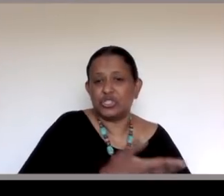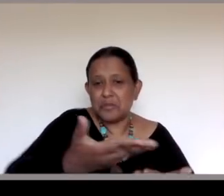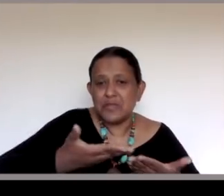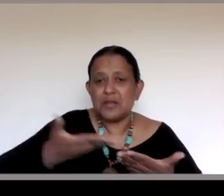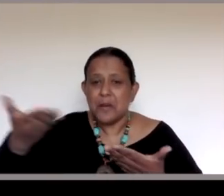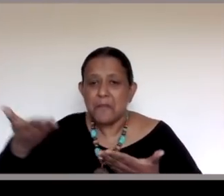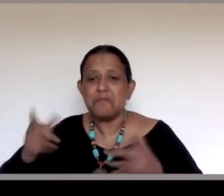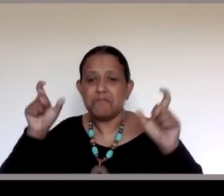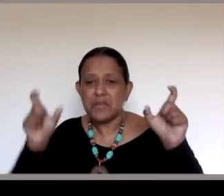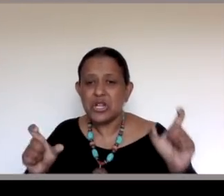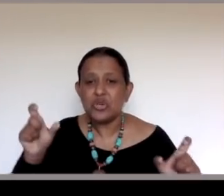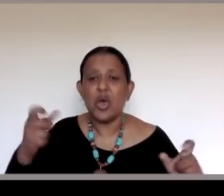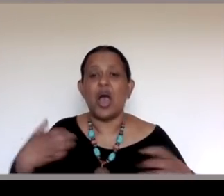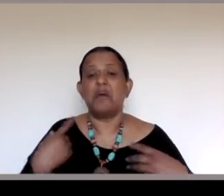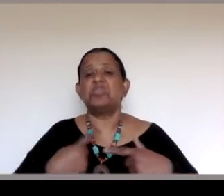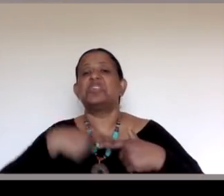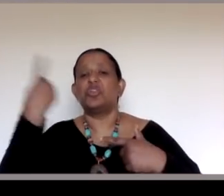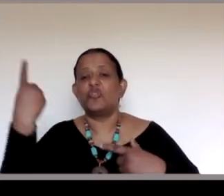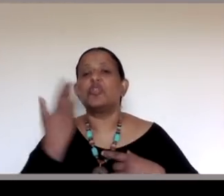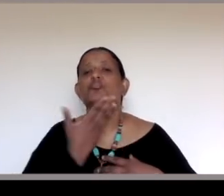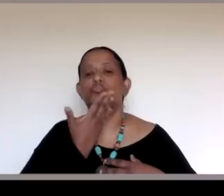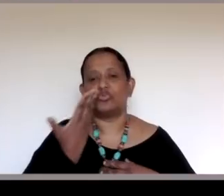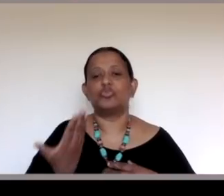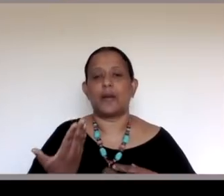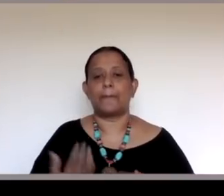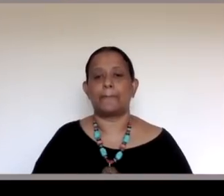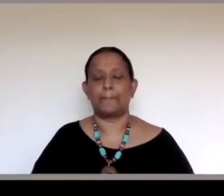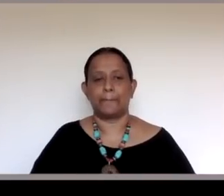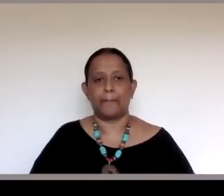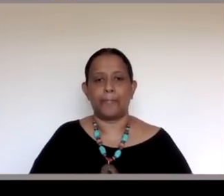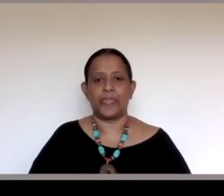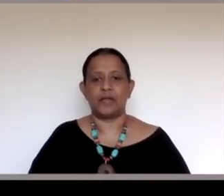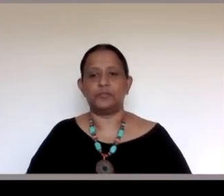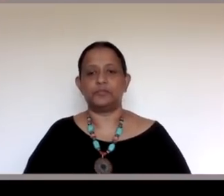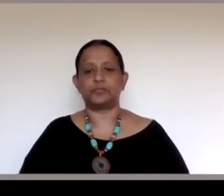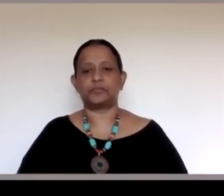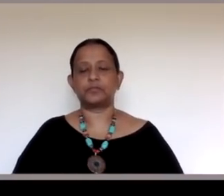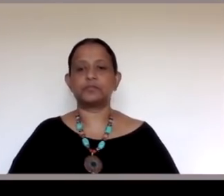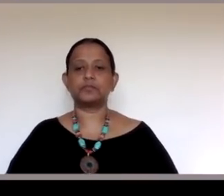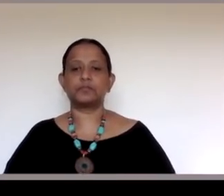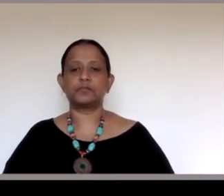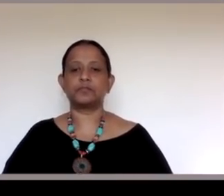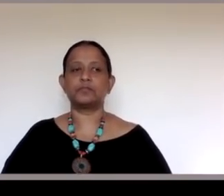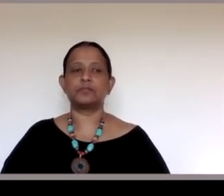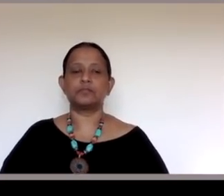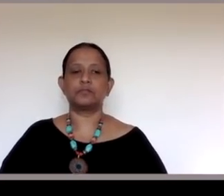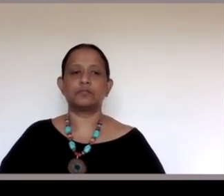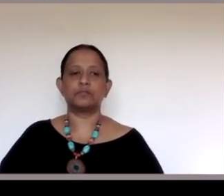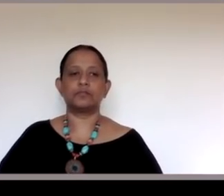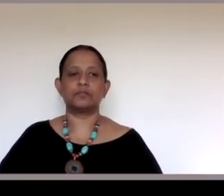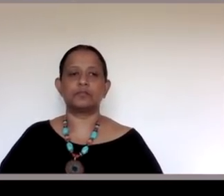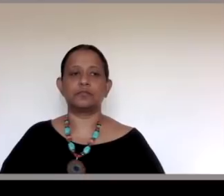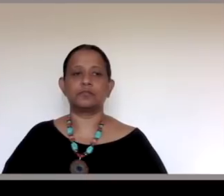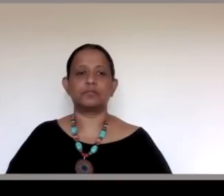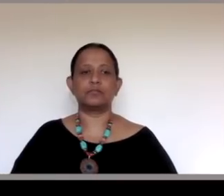பிரீத்தியக் ஓன் நதி கர்லதான். அவர்களுக்குள் மகிழ்ச்சி இல்லாத படியினால் அவர்களை சுற்றி இருக்கிறவர்கள் மத்தியிருக்க மகிழ்ச்சியையும் அவர்கள் அழித்து போடுவார்கள். ஓகே